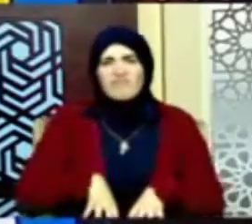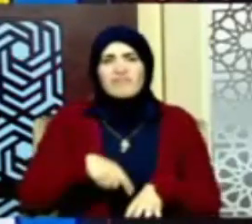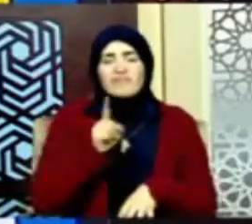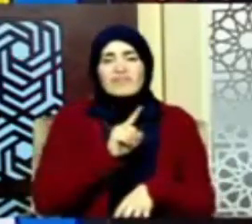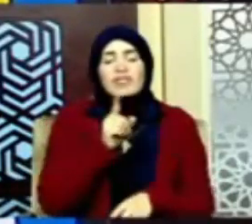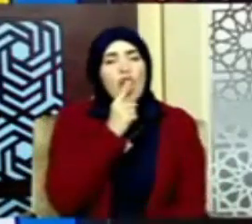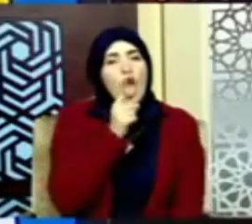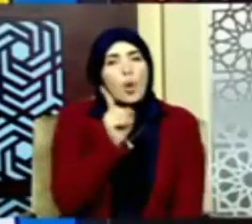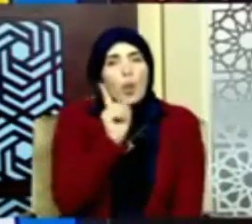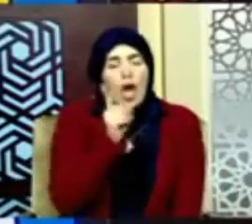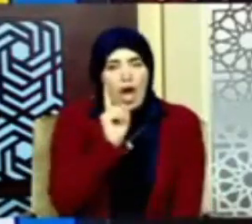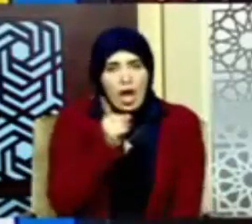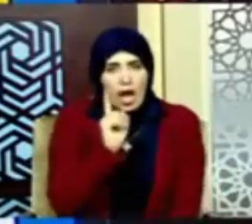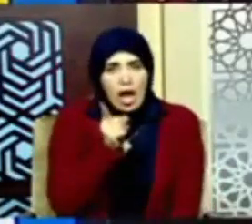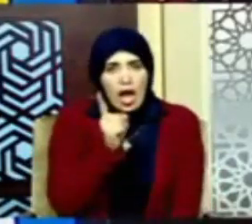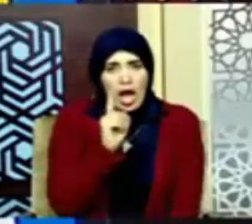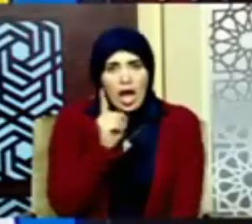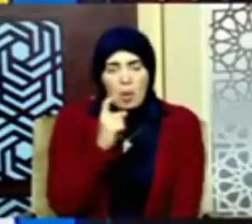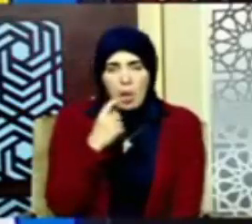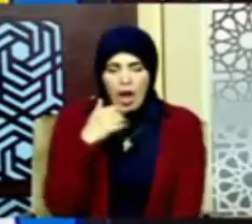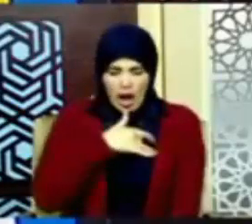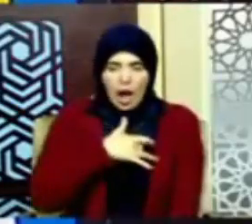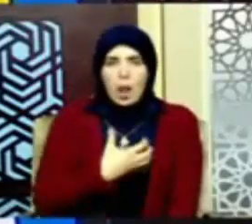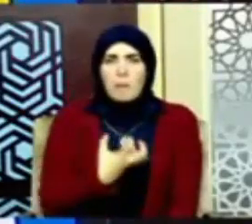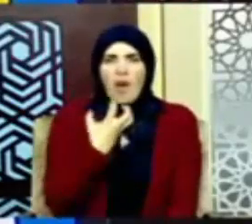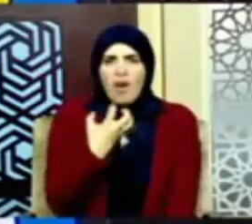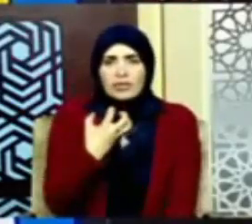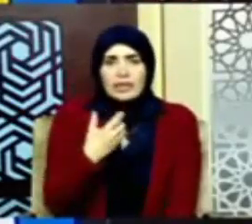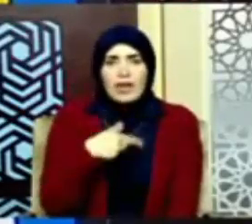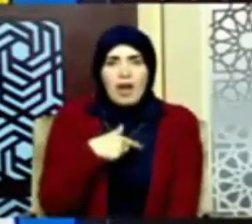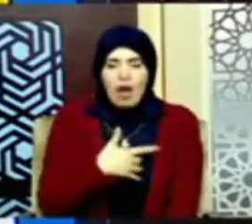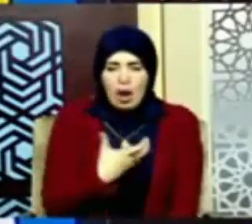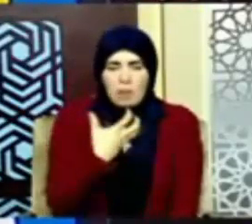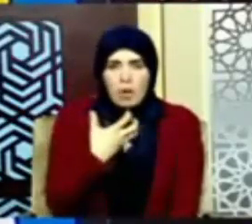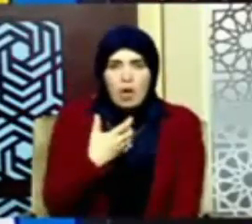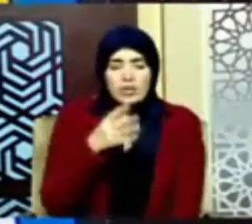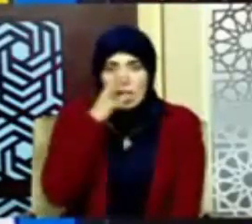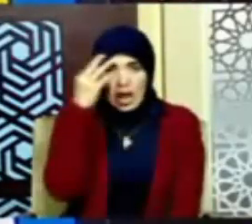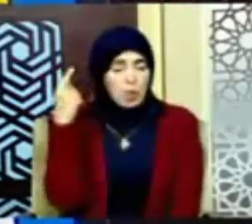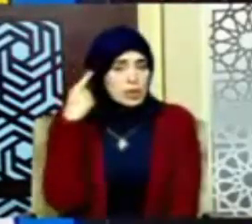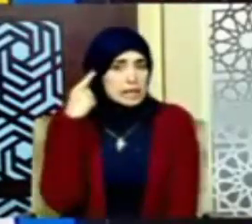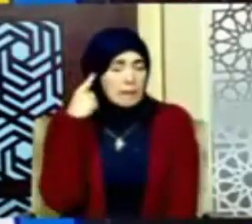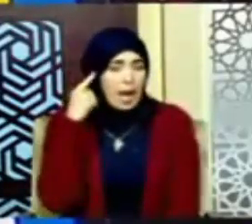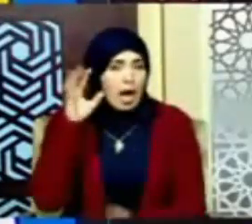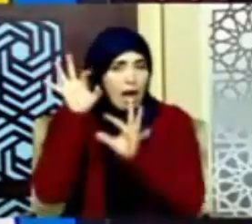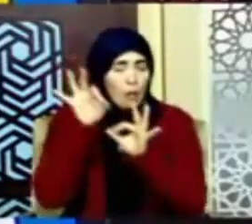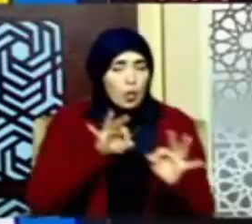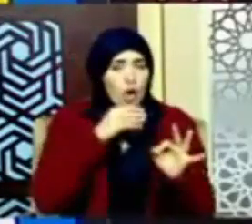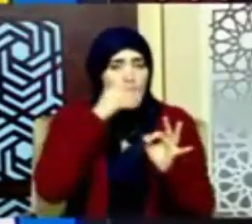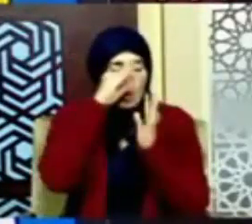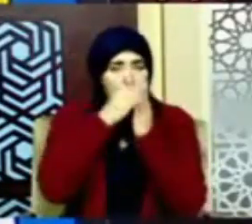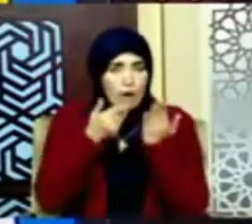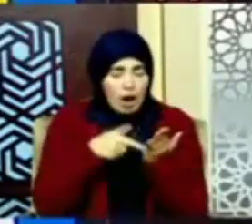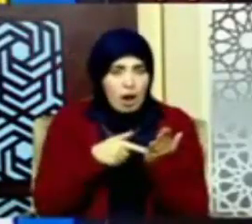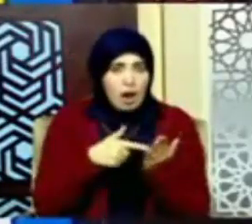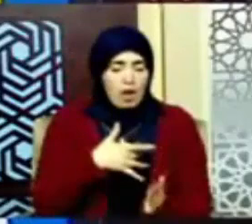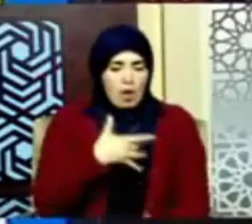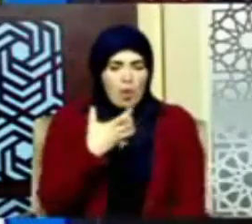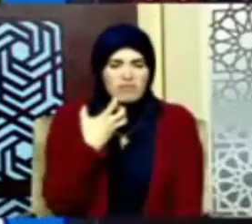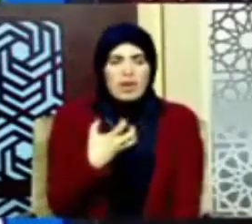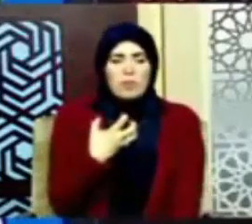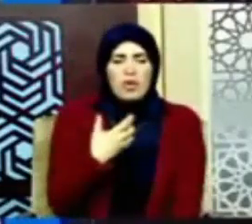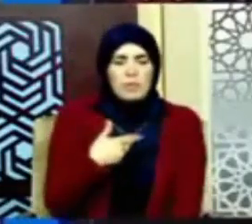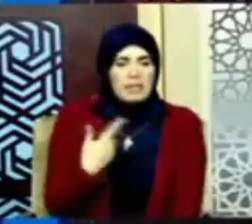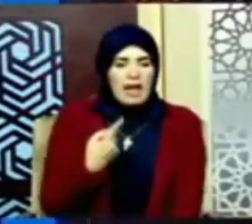فويل للقاسية قلوبهم من ذكر الله. ويل. وقسوة القلب تنطبع على قسوة